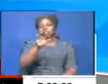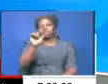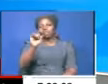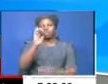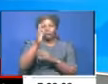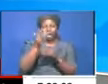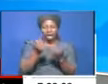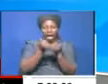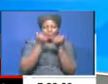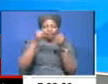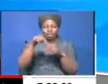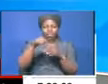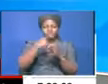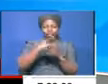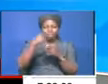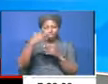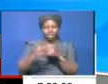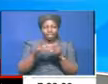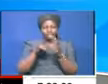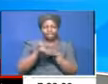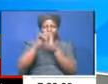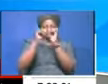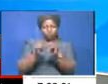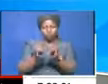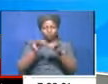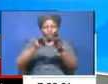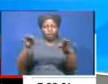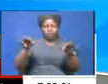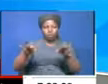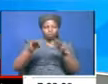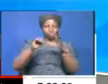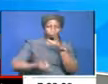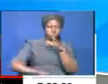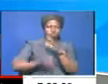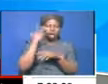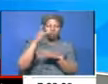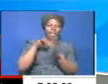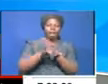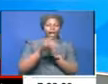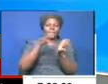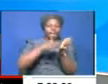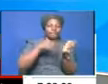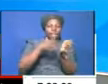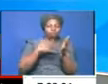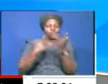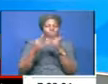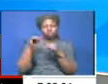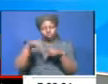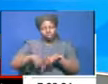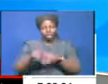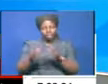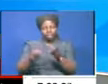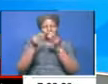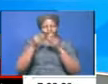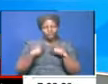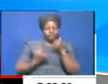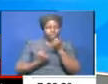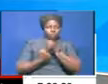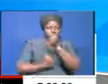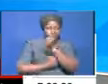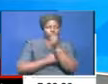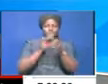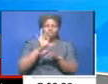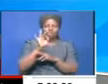magari ambao umezinduliwa jijini Machakos. Na mashindano hayo leo yalipokea udhamini wa shilingi milioni 3 kutoka kwa kampuni